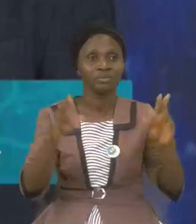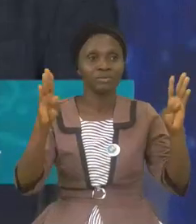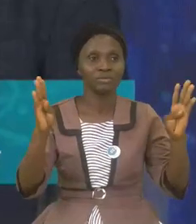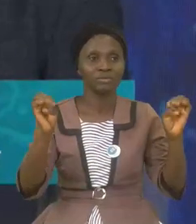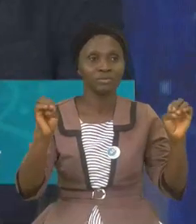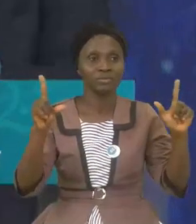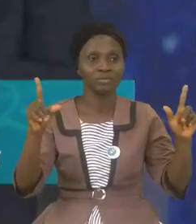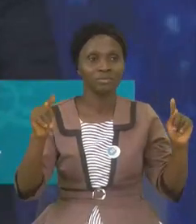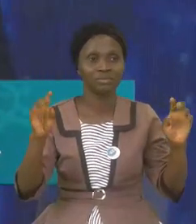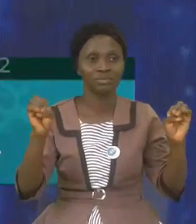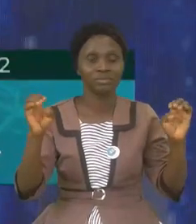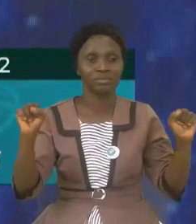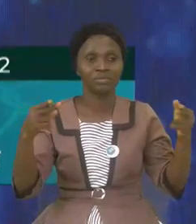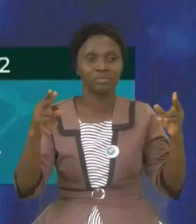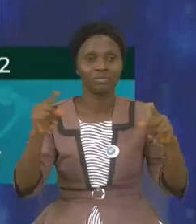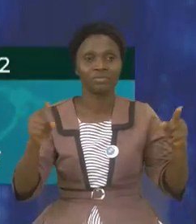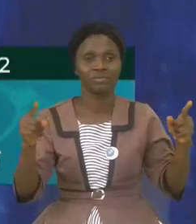fut un moment stupéfait.